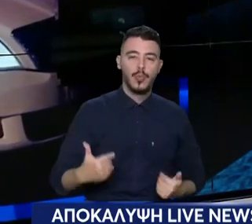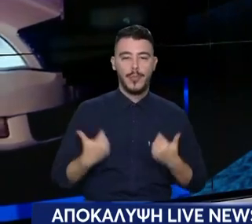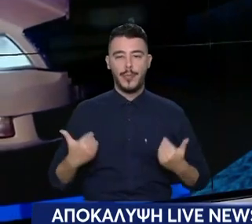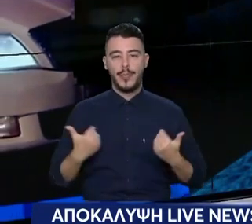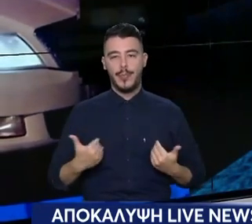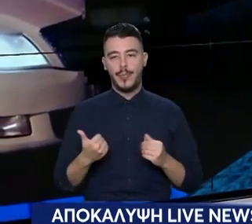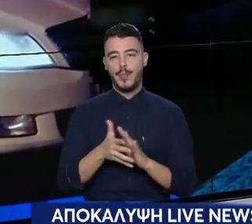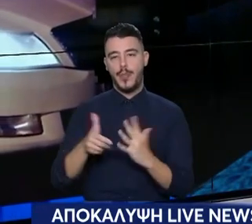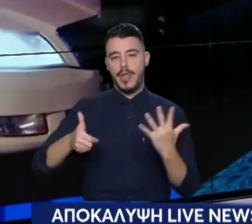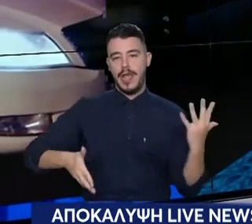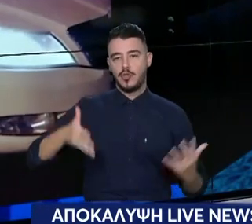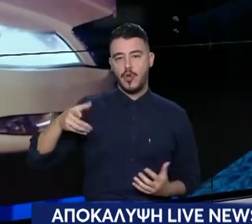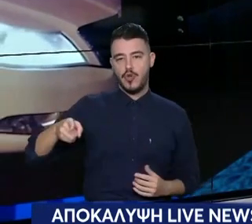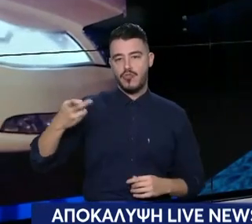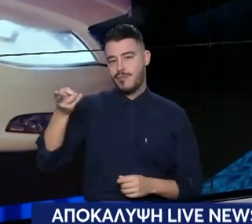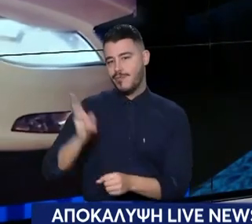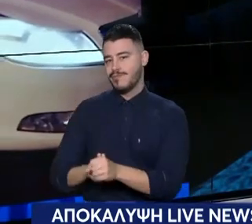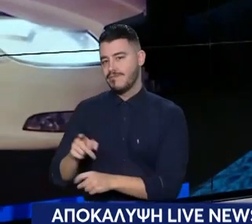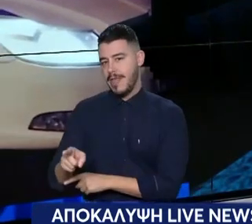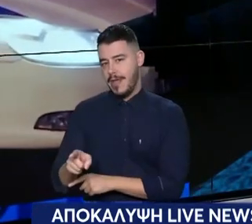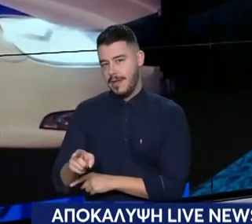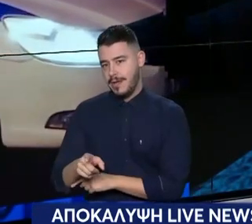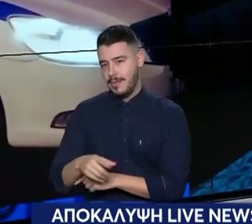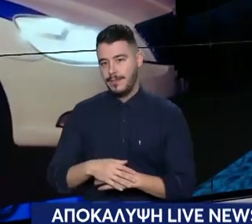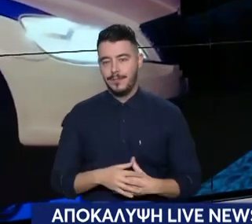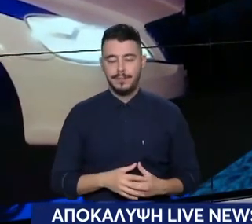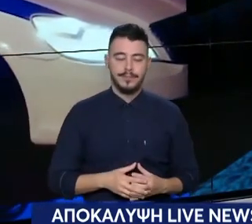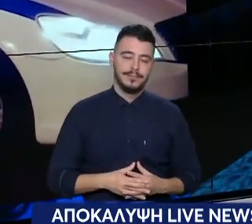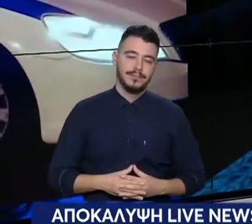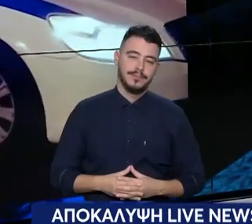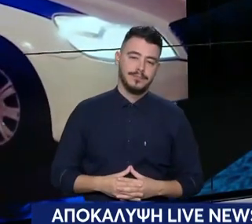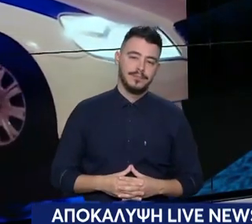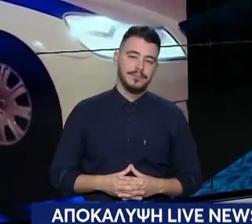16χρονου παιδιού που έχασε τη ζωή του, του οδηγού του αυτοκινήτου αυτού.